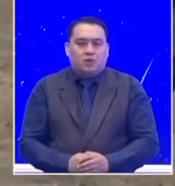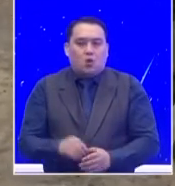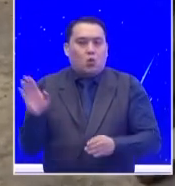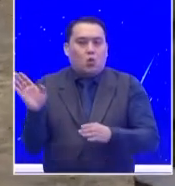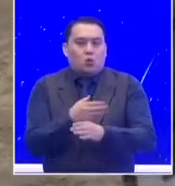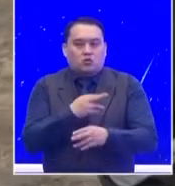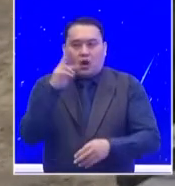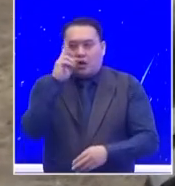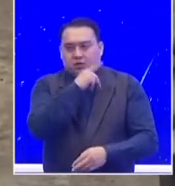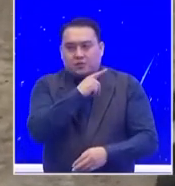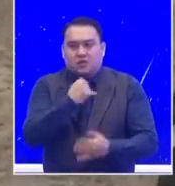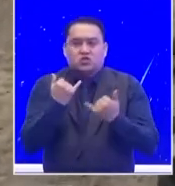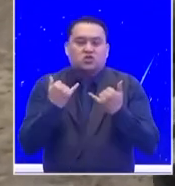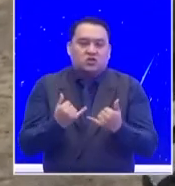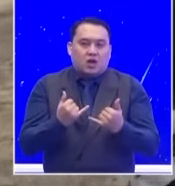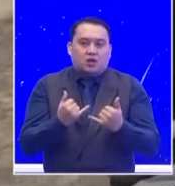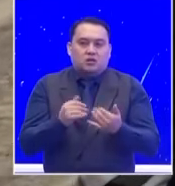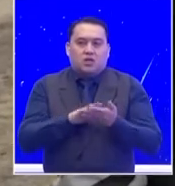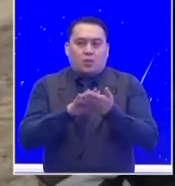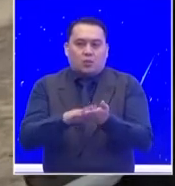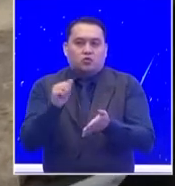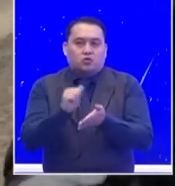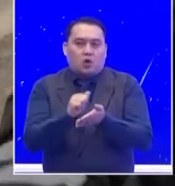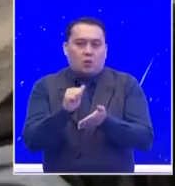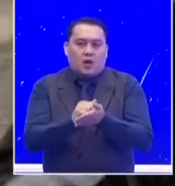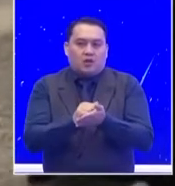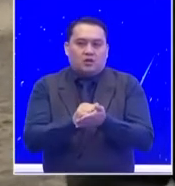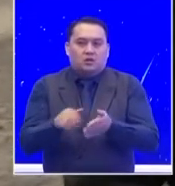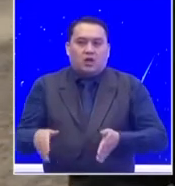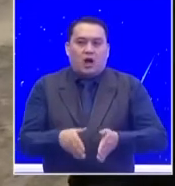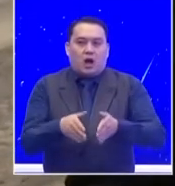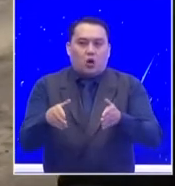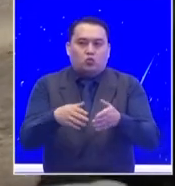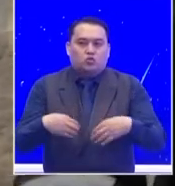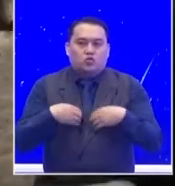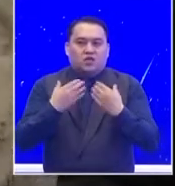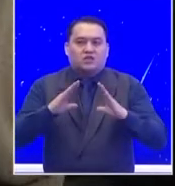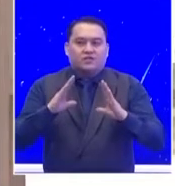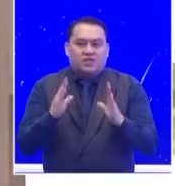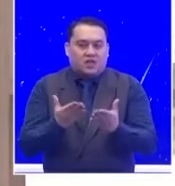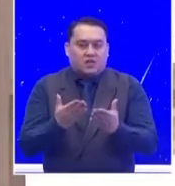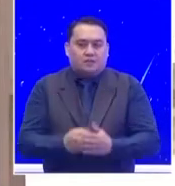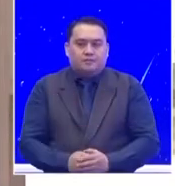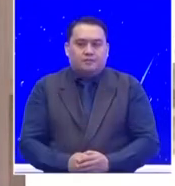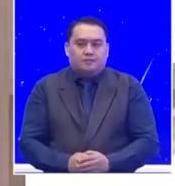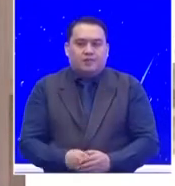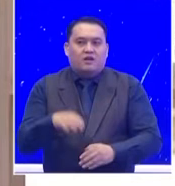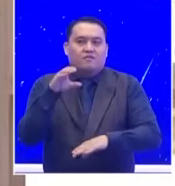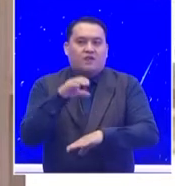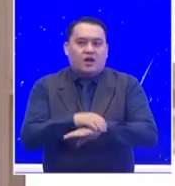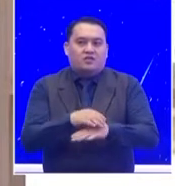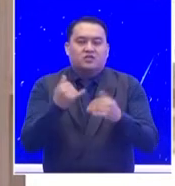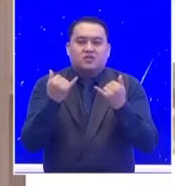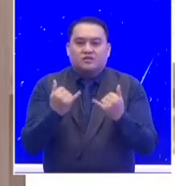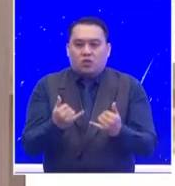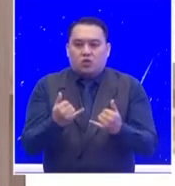Устраните все эти ошибки. Сейчас пойдем заполнять протокол, так как дорога действительно в ужасном состоянии. Выявлены за